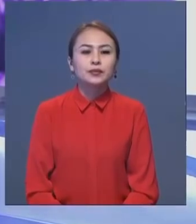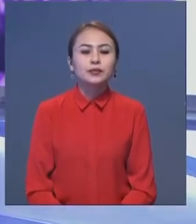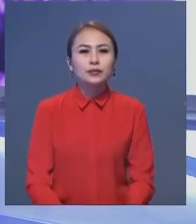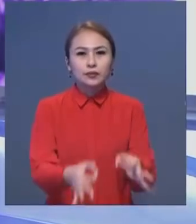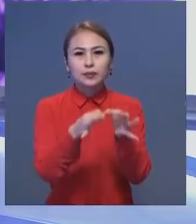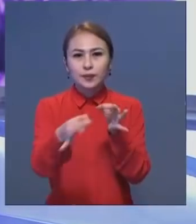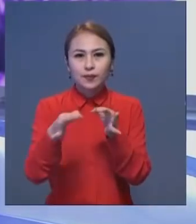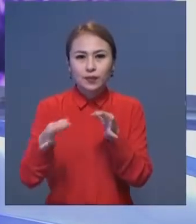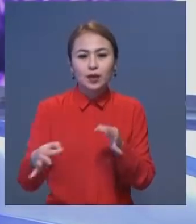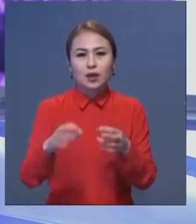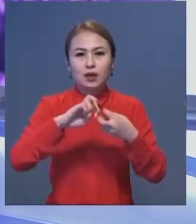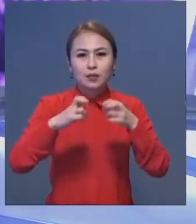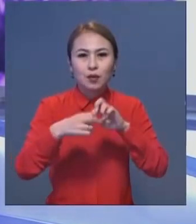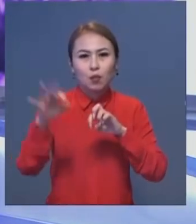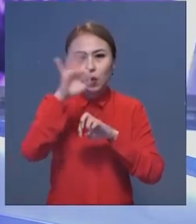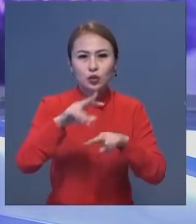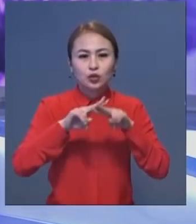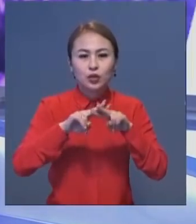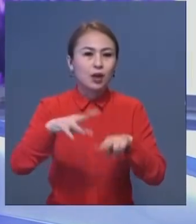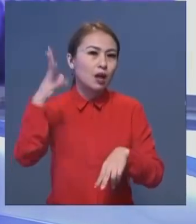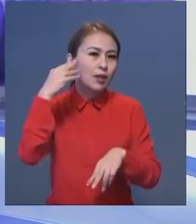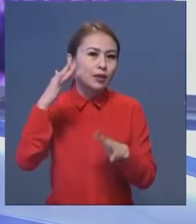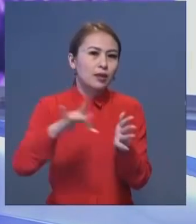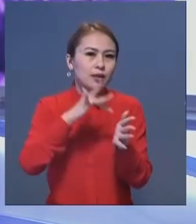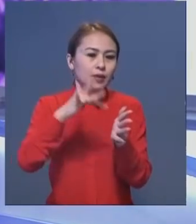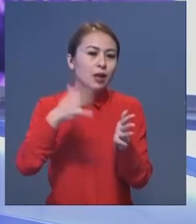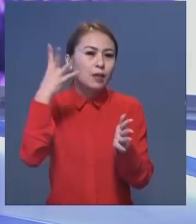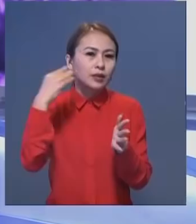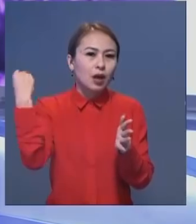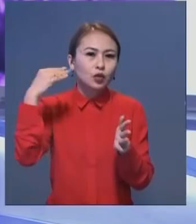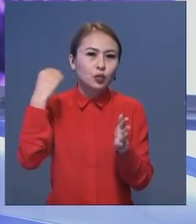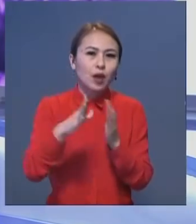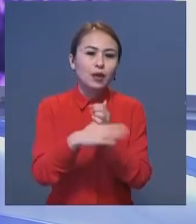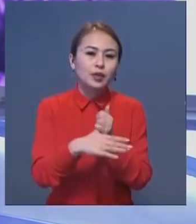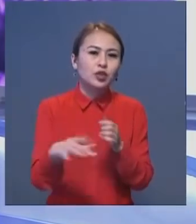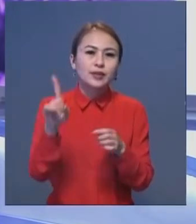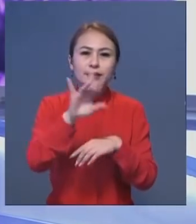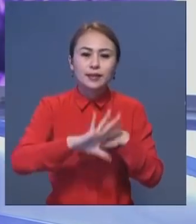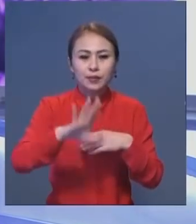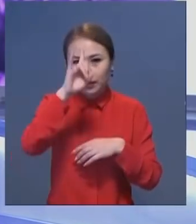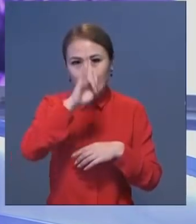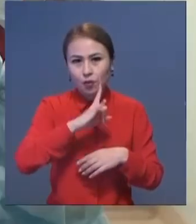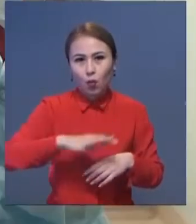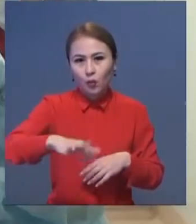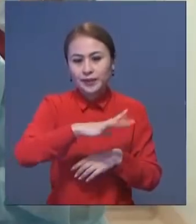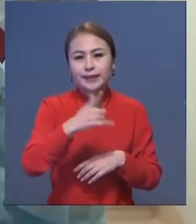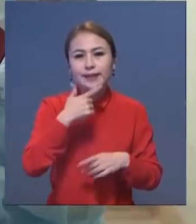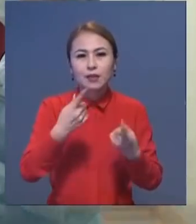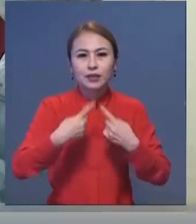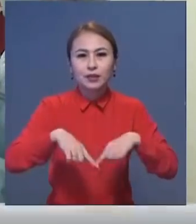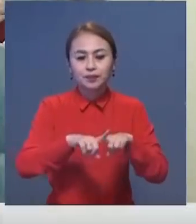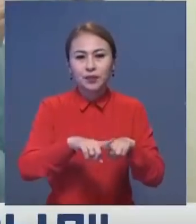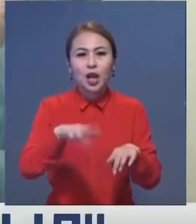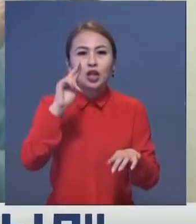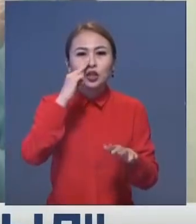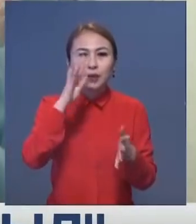Ел аймақтарындағы эпидахуал бойынша Нұрсұлтан, Алматы қалалары мен Алматы, Ақтөбе, Атырау және Батыс Қазақстан облыстары қызыл